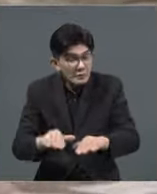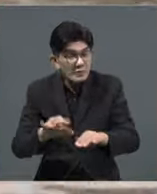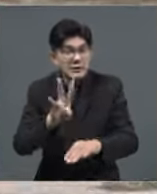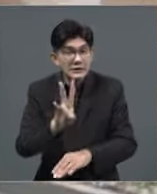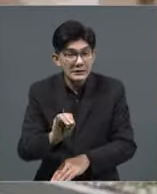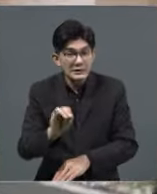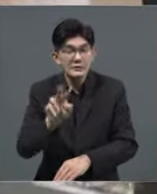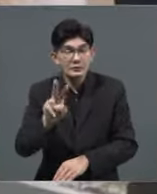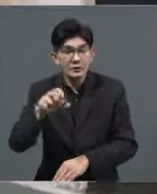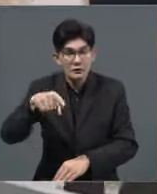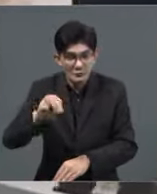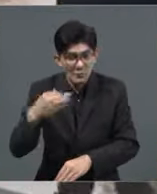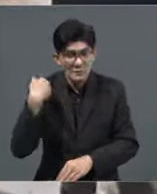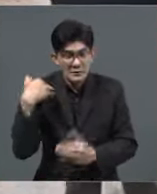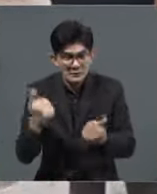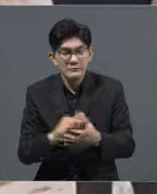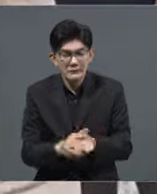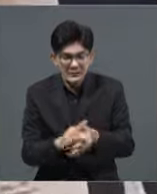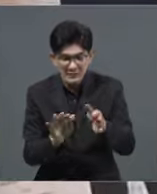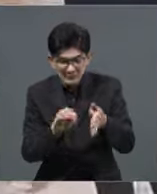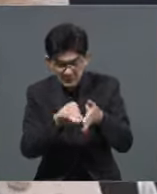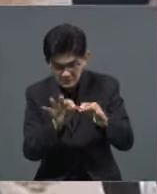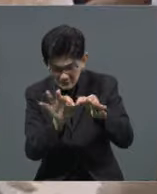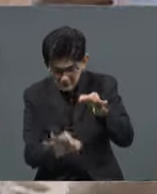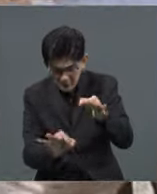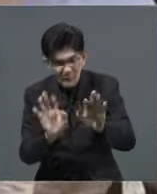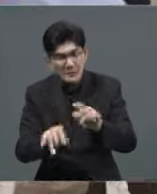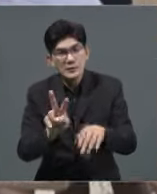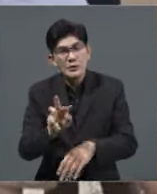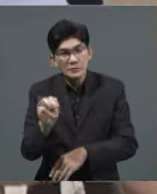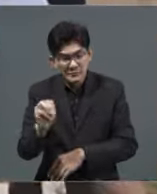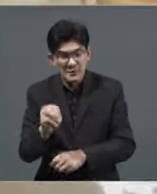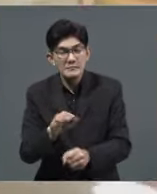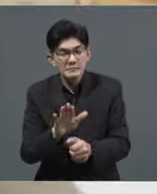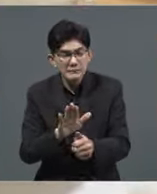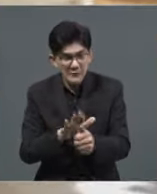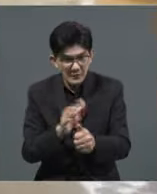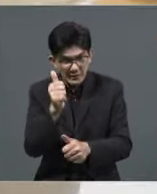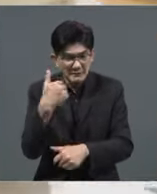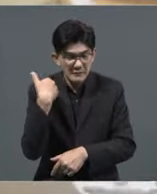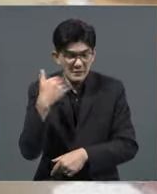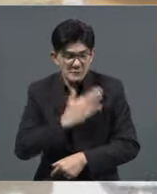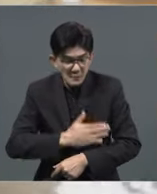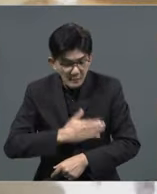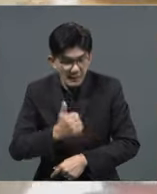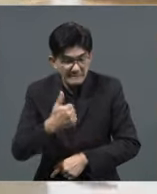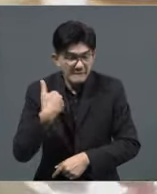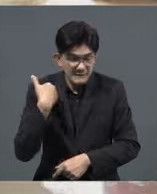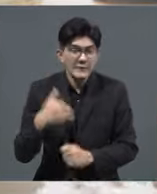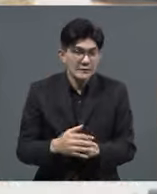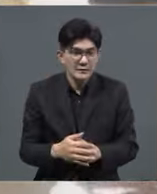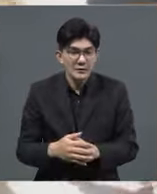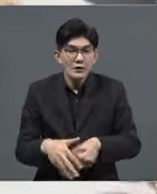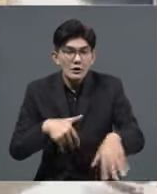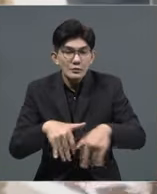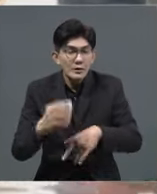นะฮะตอนนี้ก็ถือว่าอยู่ระดับต่ำกว่าวิกฤตเนี่ยเกือบ2เมตรนะฮะถือว่าเบาใจได้นะฮะสำหรับพี่น้องในพื้นที่ในโซนของริมแม่น้ำโข